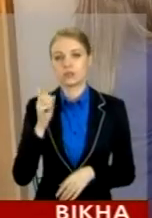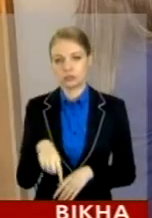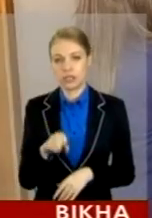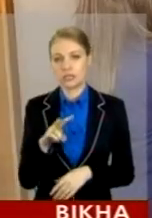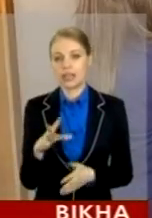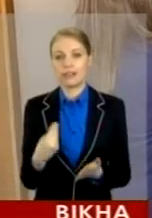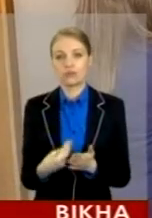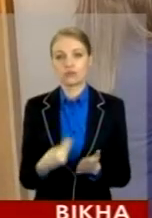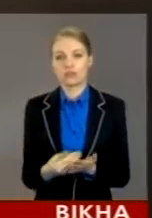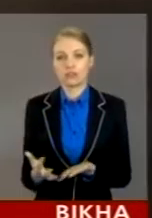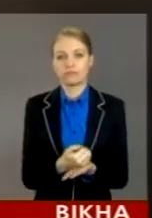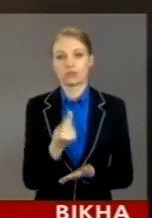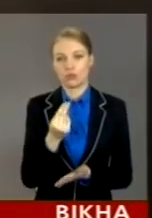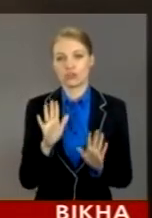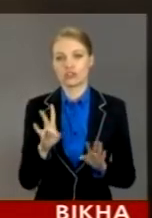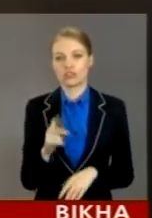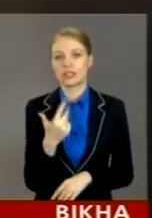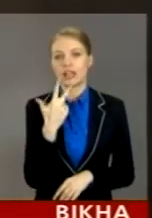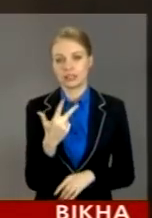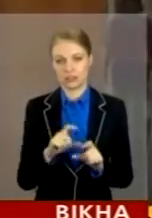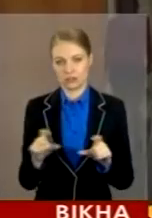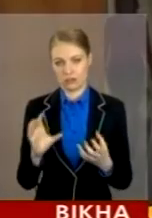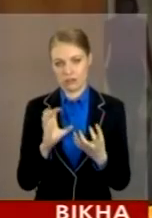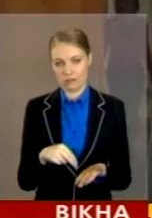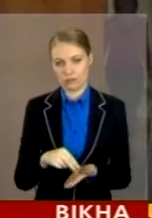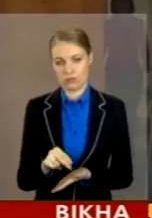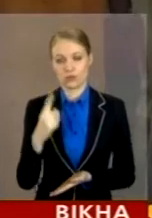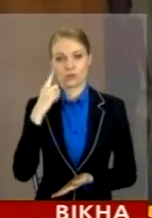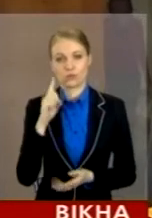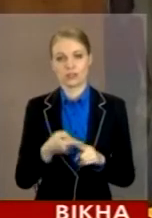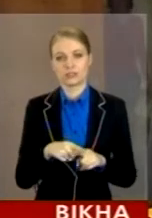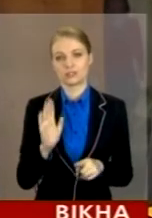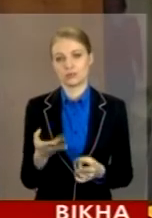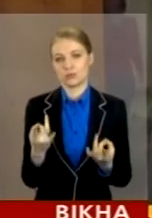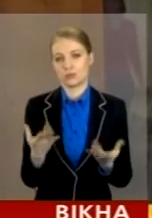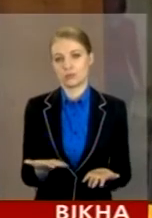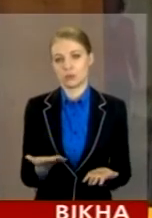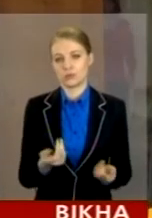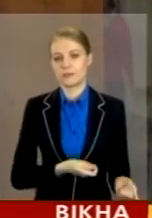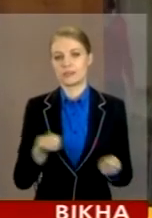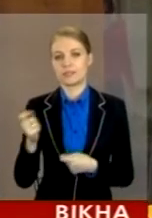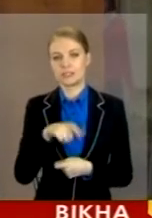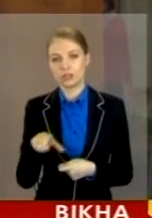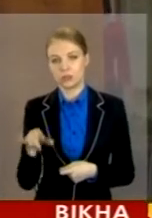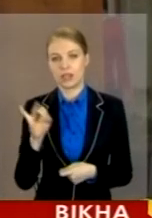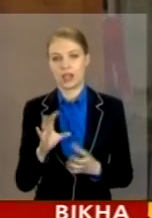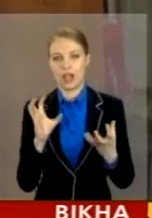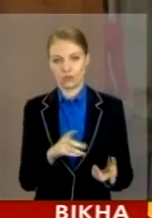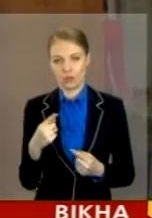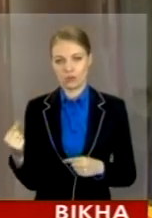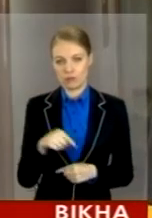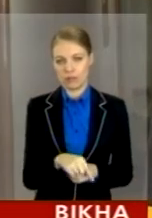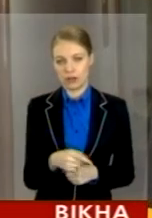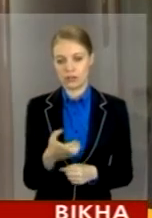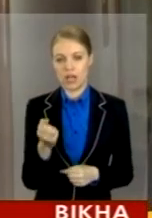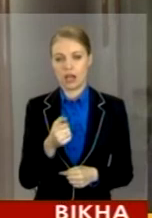та в бюджеті нашкребули грошей лише на три шкільні автобуси дома тому що це буде просто відвести людей і автобуси повернуться